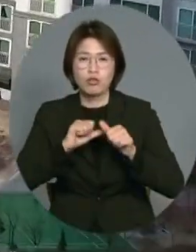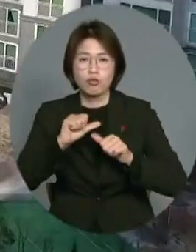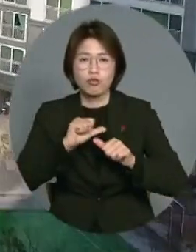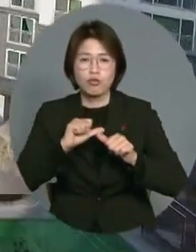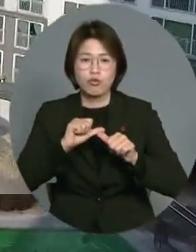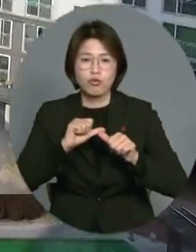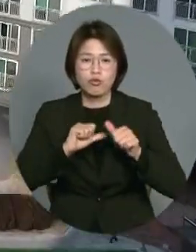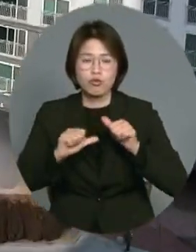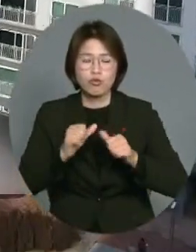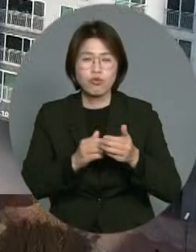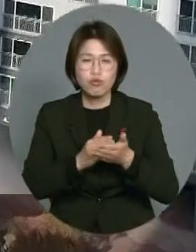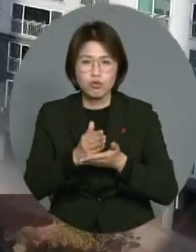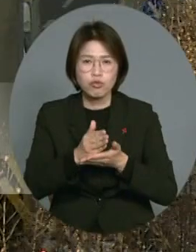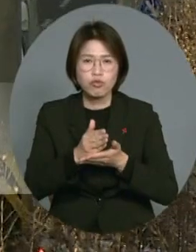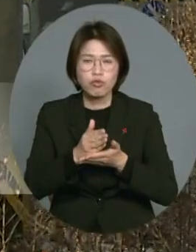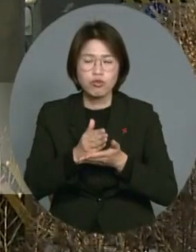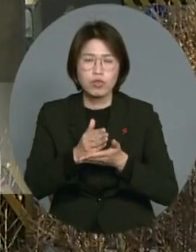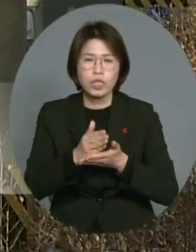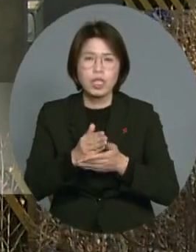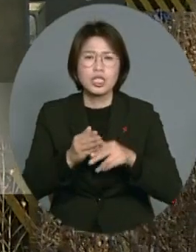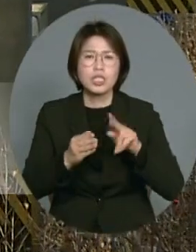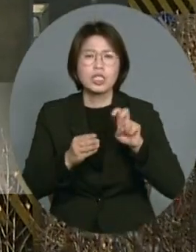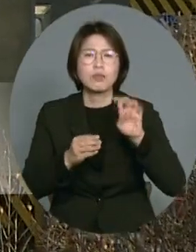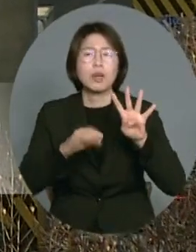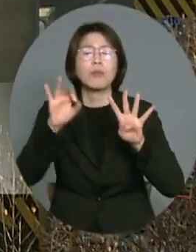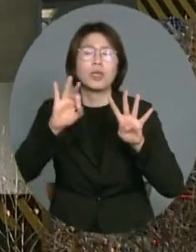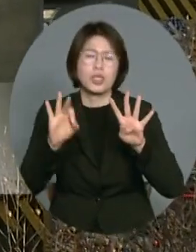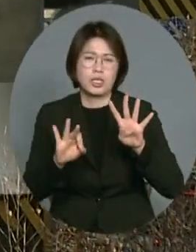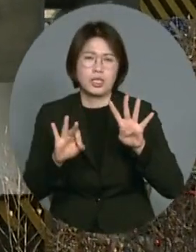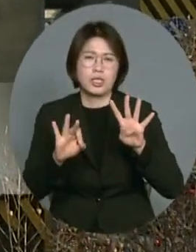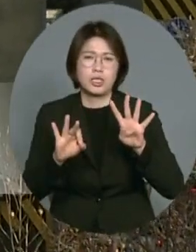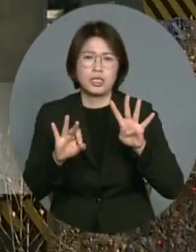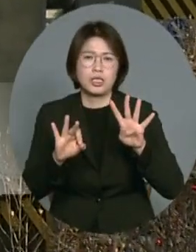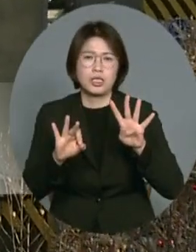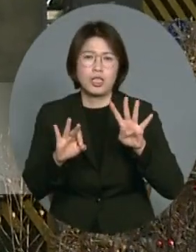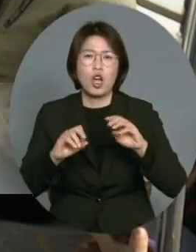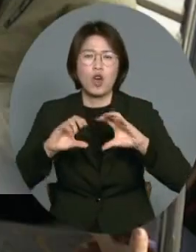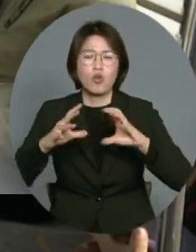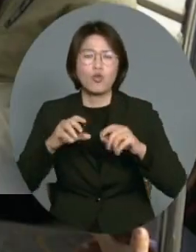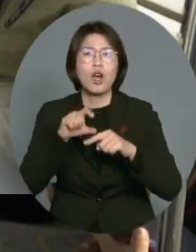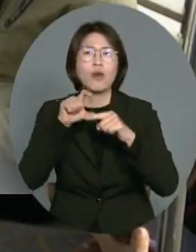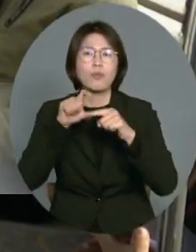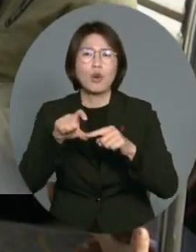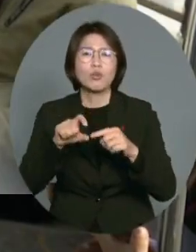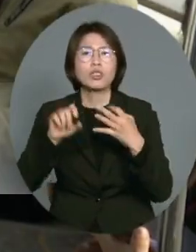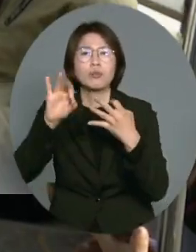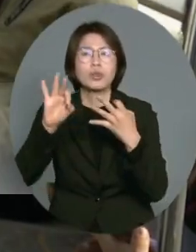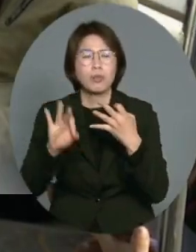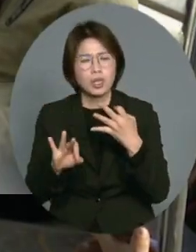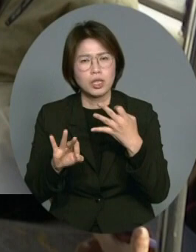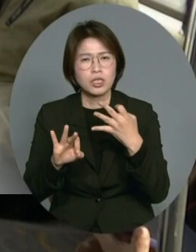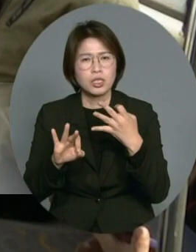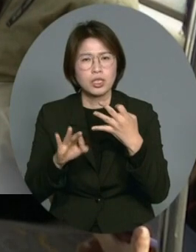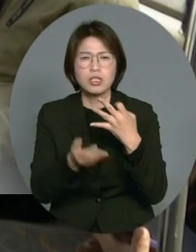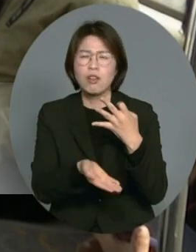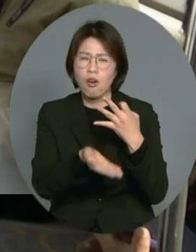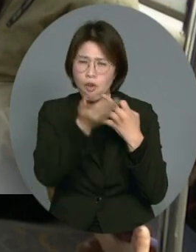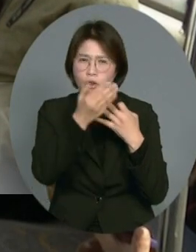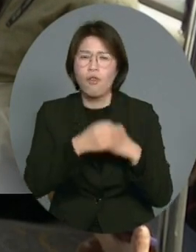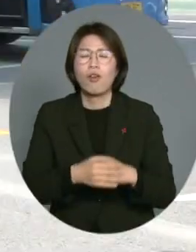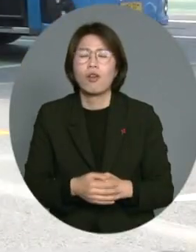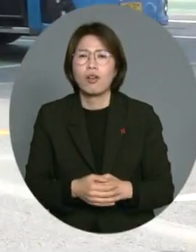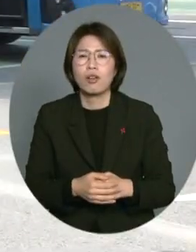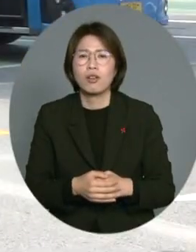대구 온실가스 배출량의 24%를 차지해 국가 평균 14%를 크게 웃도는